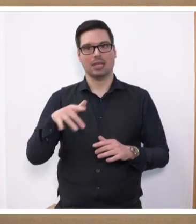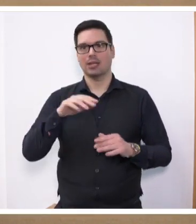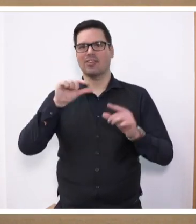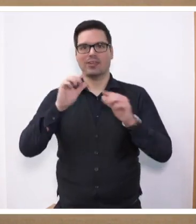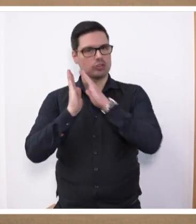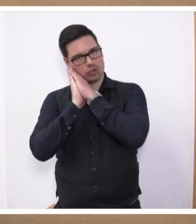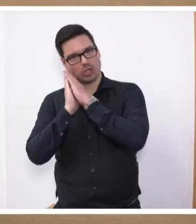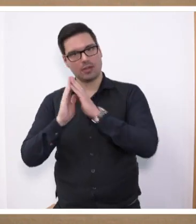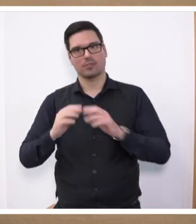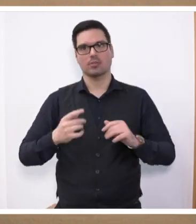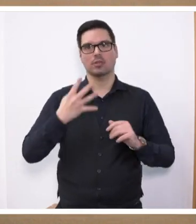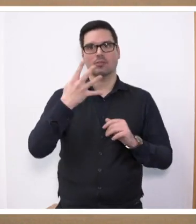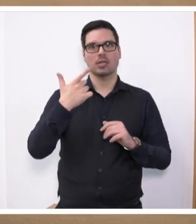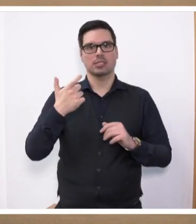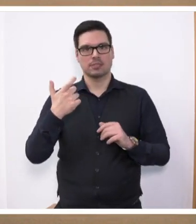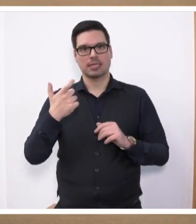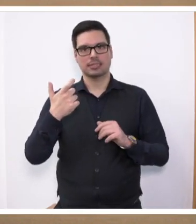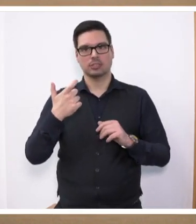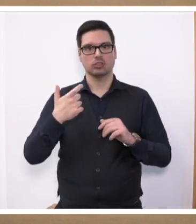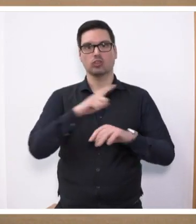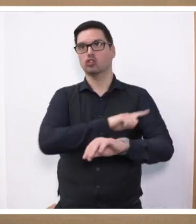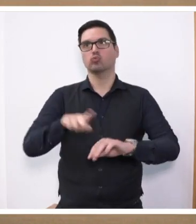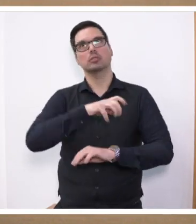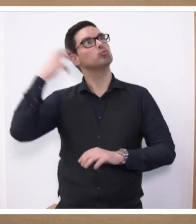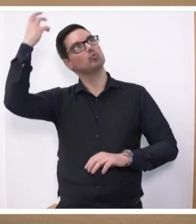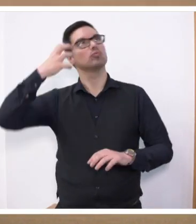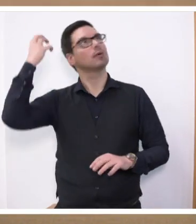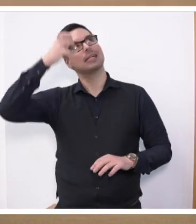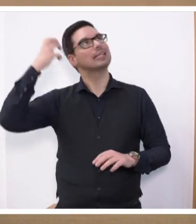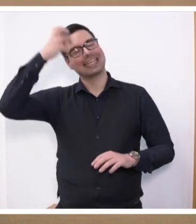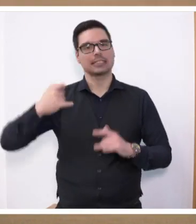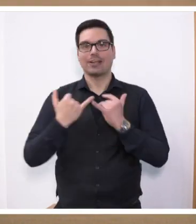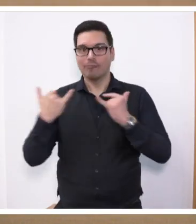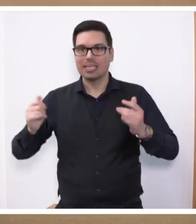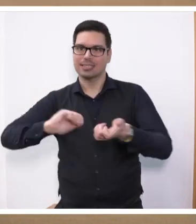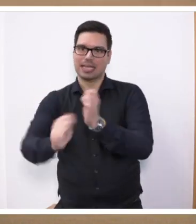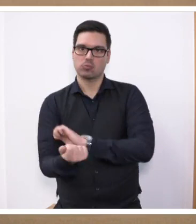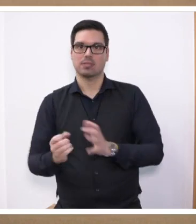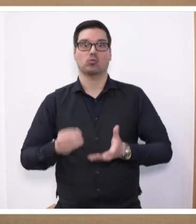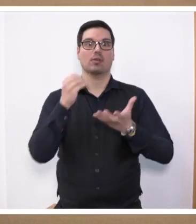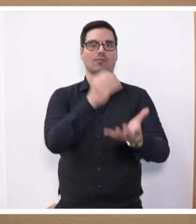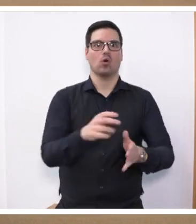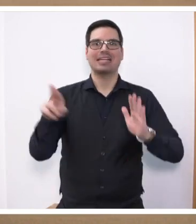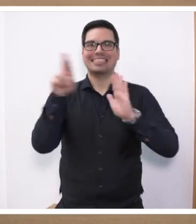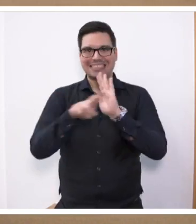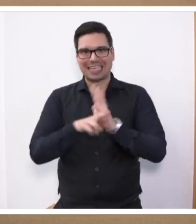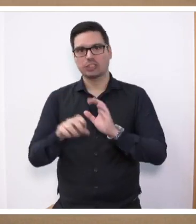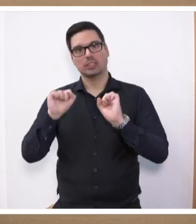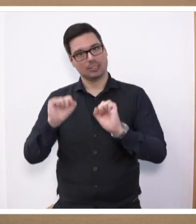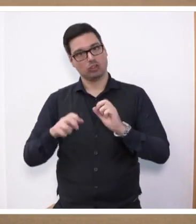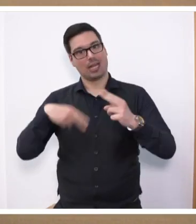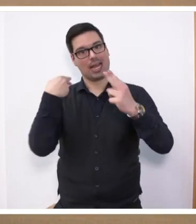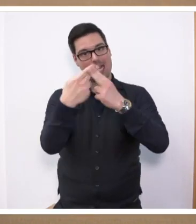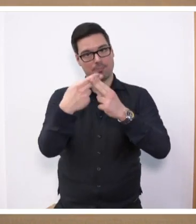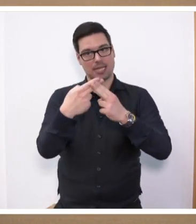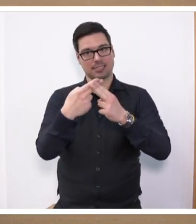geschlafen, 24/7 darüber Gedanken gemacht haben, wie man nun auch den Transformationsfonds rechtssicher anpassen kann. Es ist